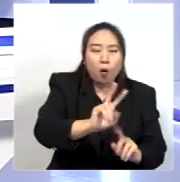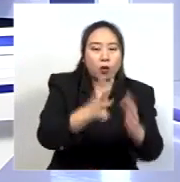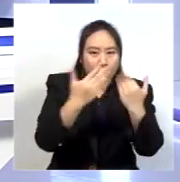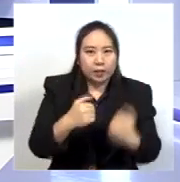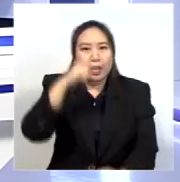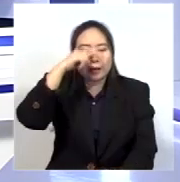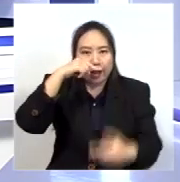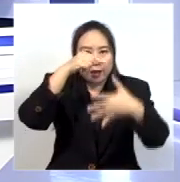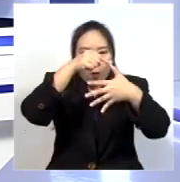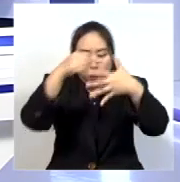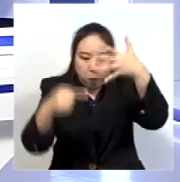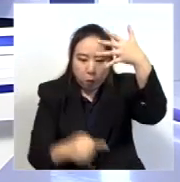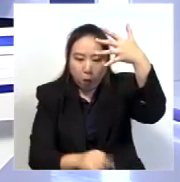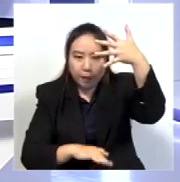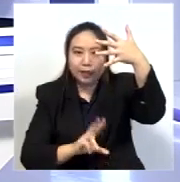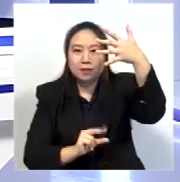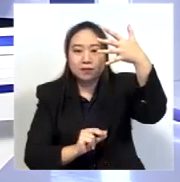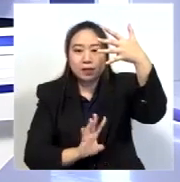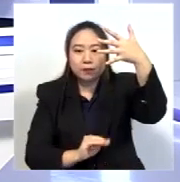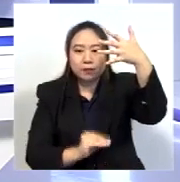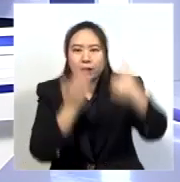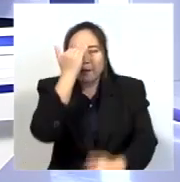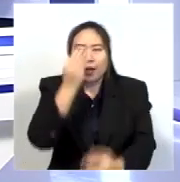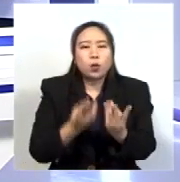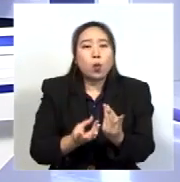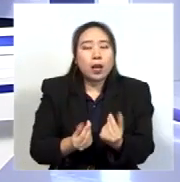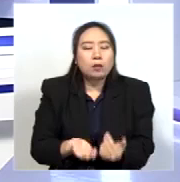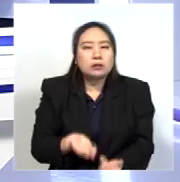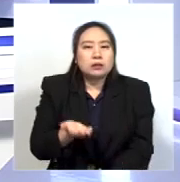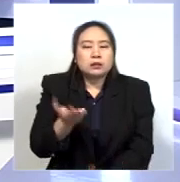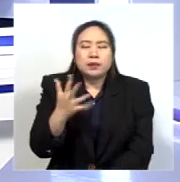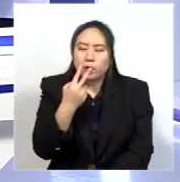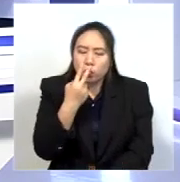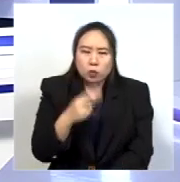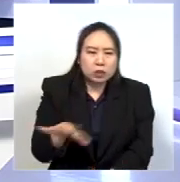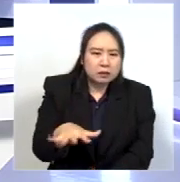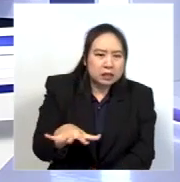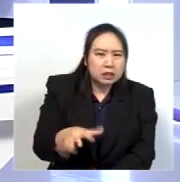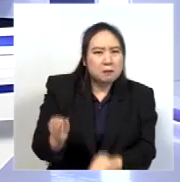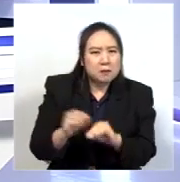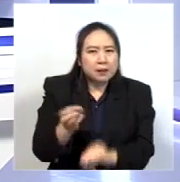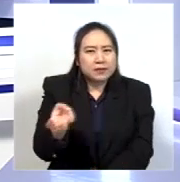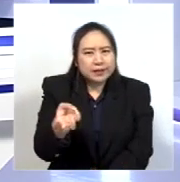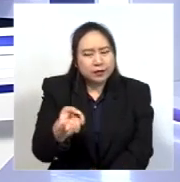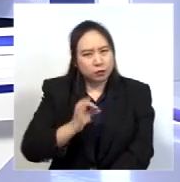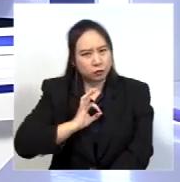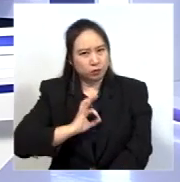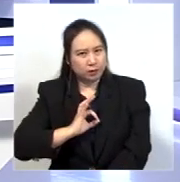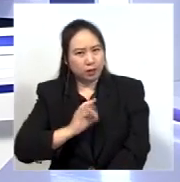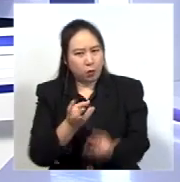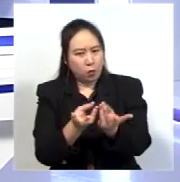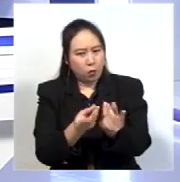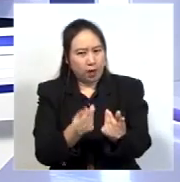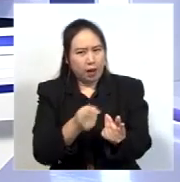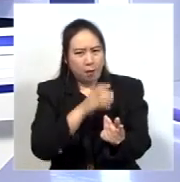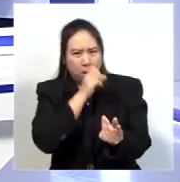าสุดอันดับของไทยตกลงมา30กว่า40กว่าทำไมตัวเลขเราถึงยังนิ่งๆดูคงที่หรือว่าเพิ่มขึ้นน้อยมากหลายคนรู้สึกว่าแหม